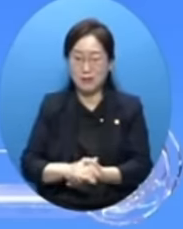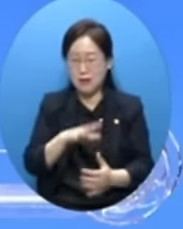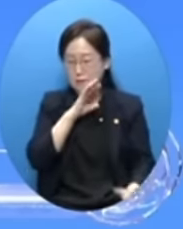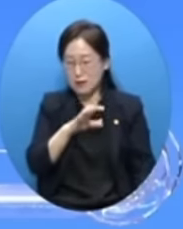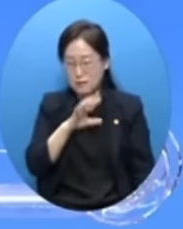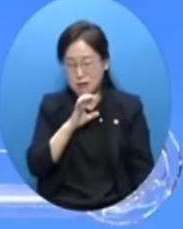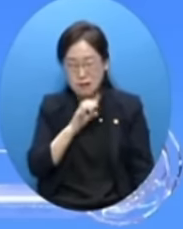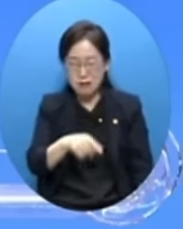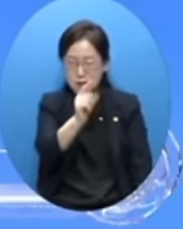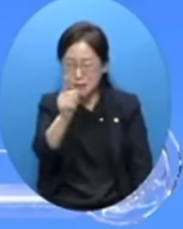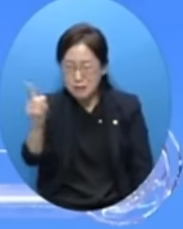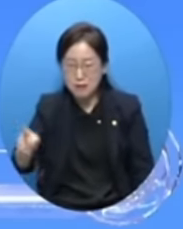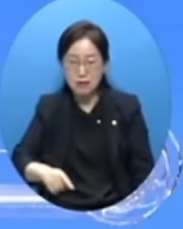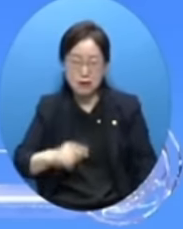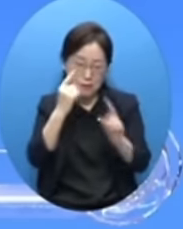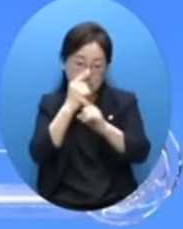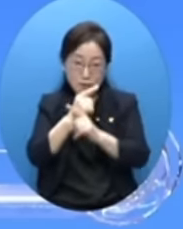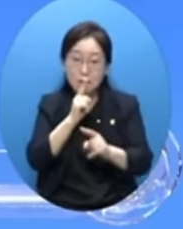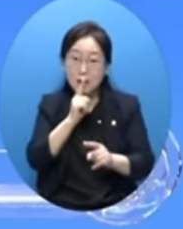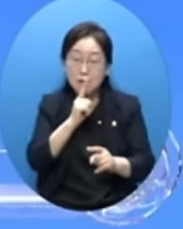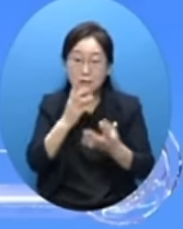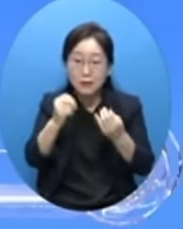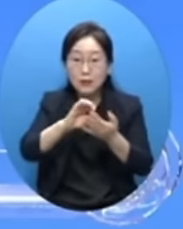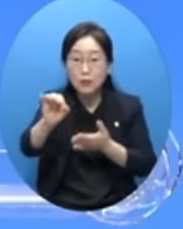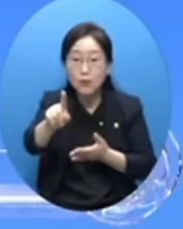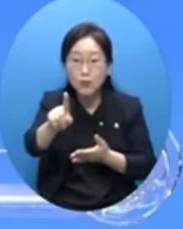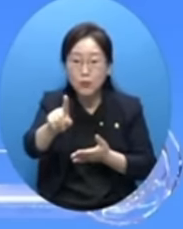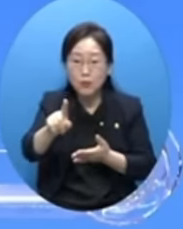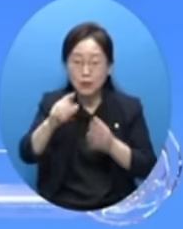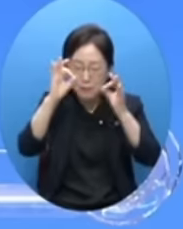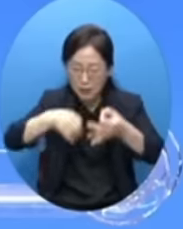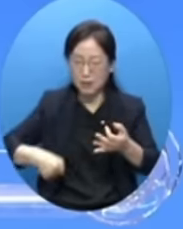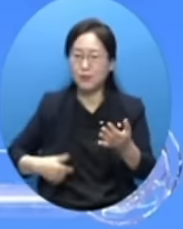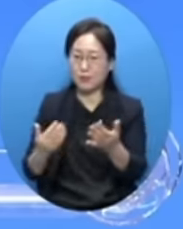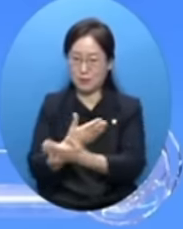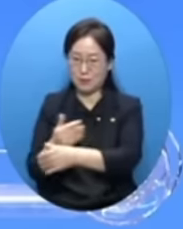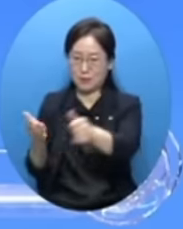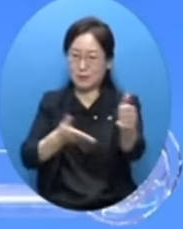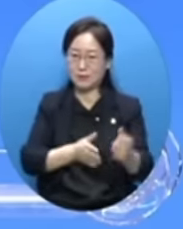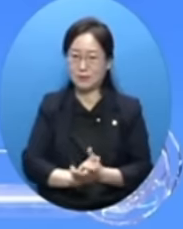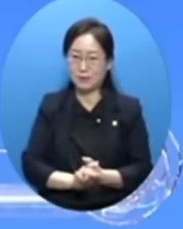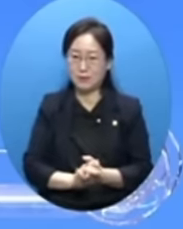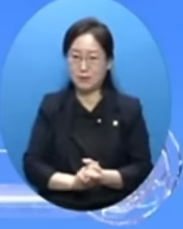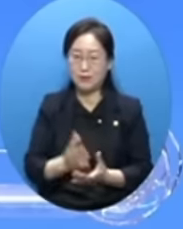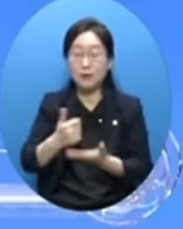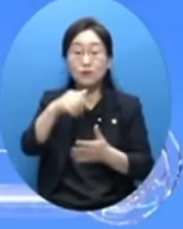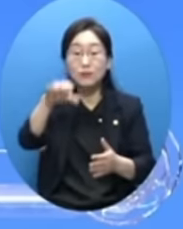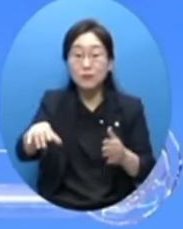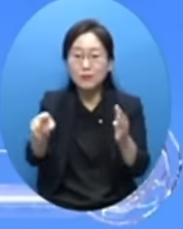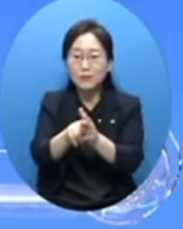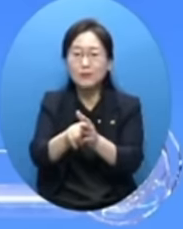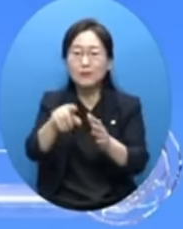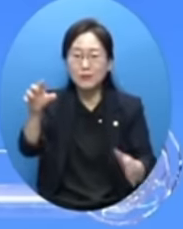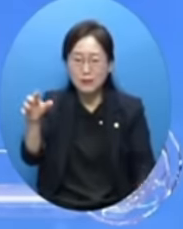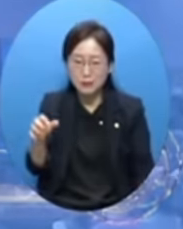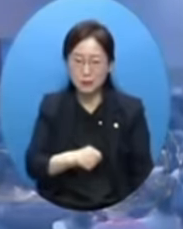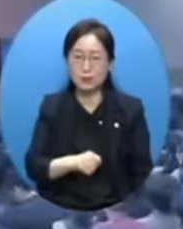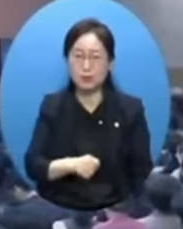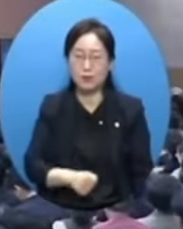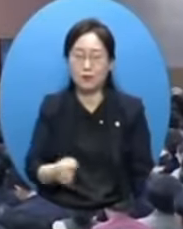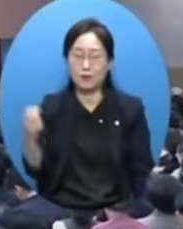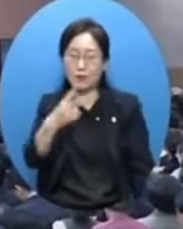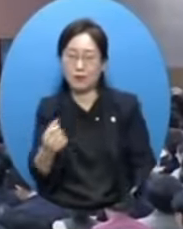부정적인 얘기를 쏟아놓고 있다고 하면 우리는 회개해야 됩니다. 주 앞에 우리가 믿음을